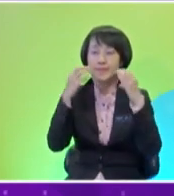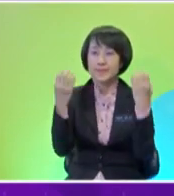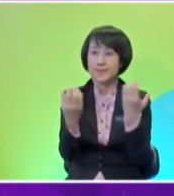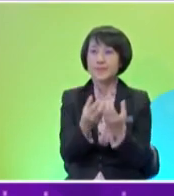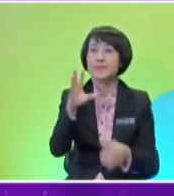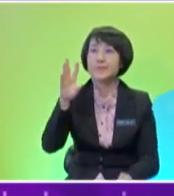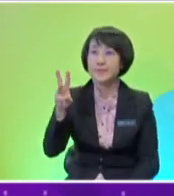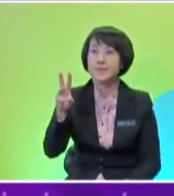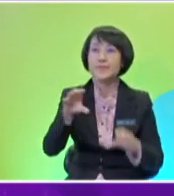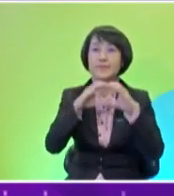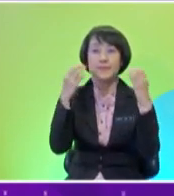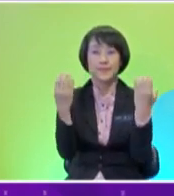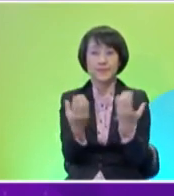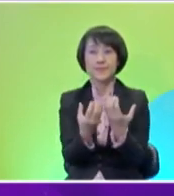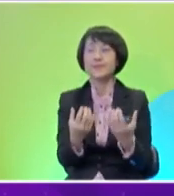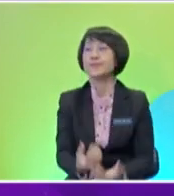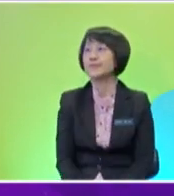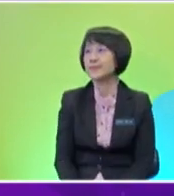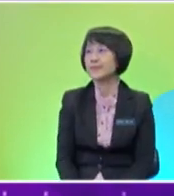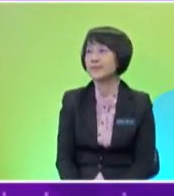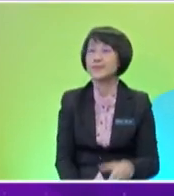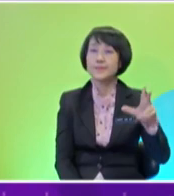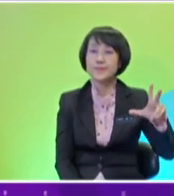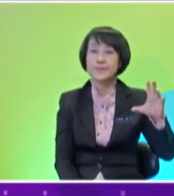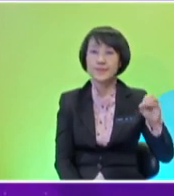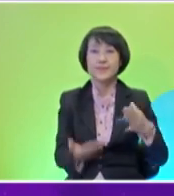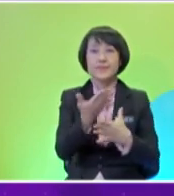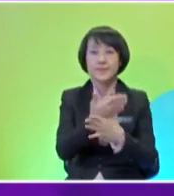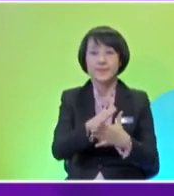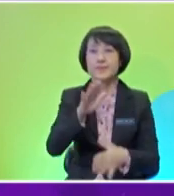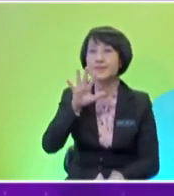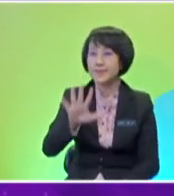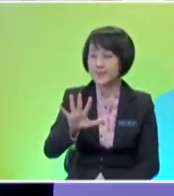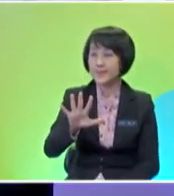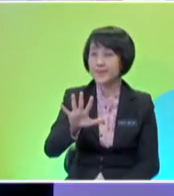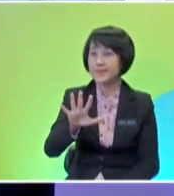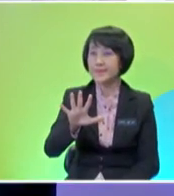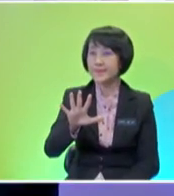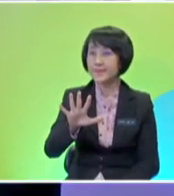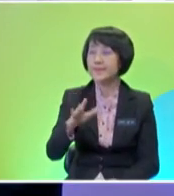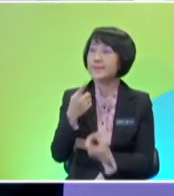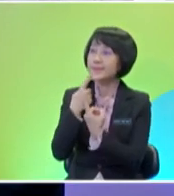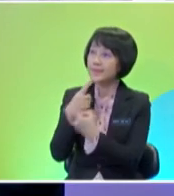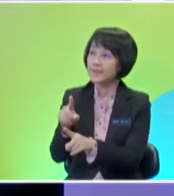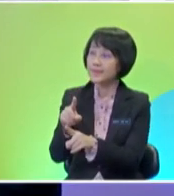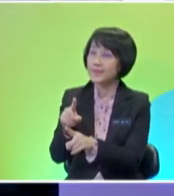6 kumpulan ah jadi 30 bahagia 5 adalah